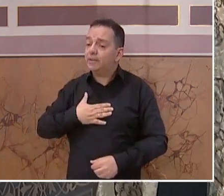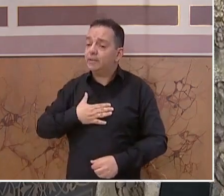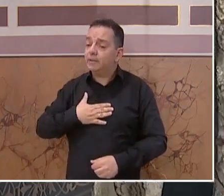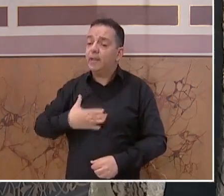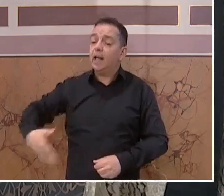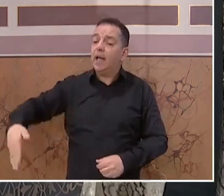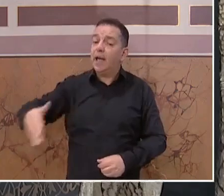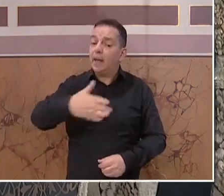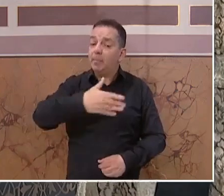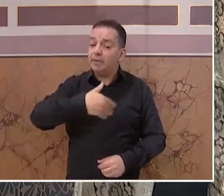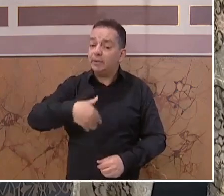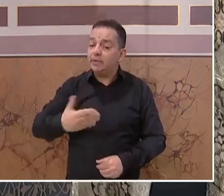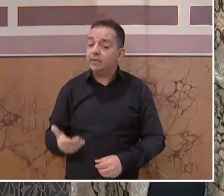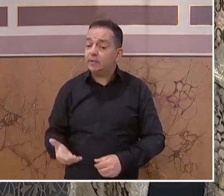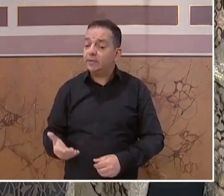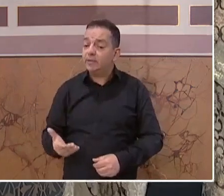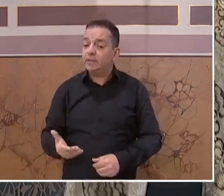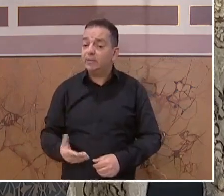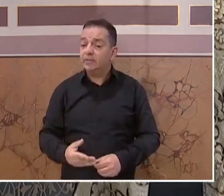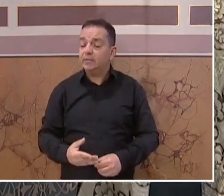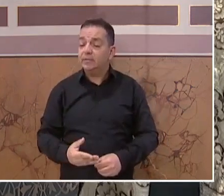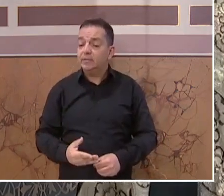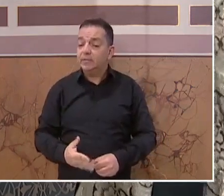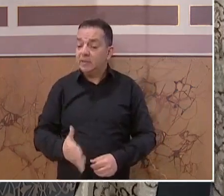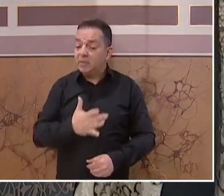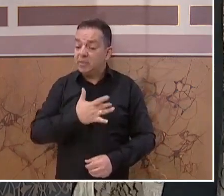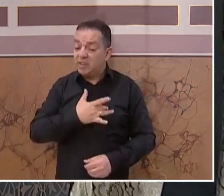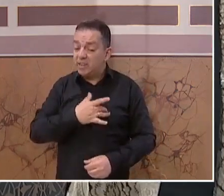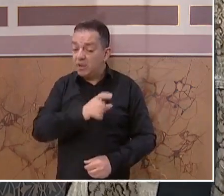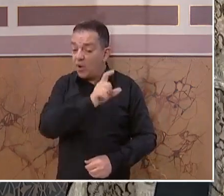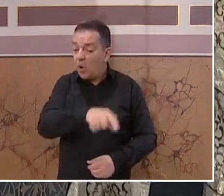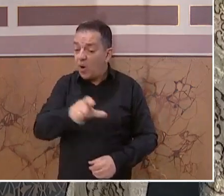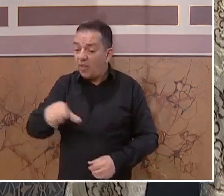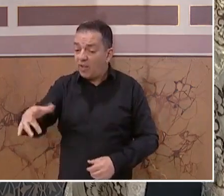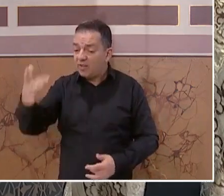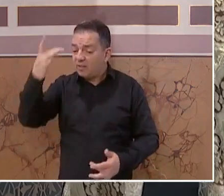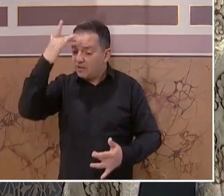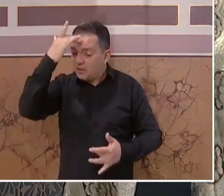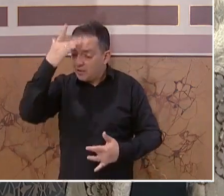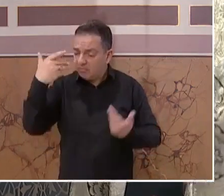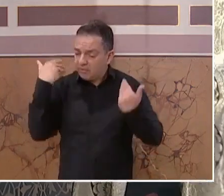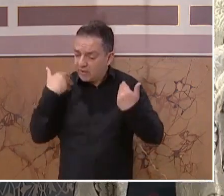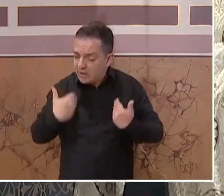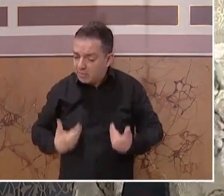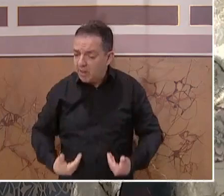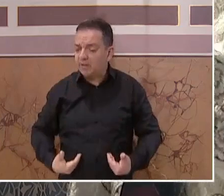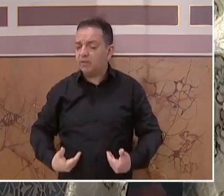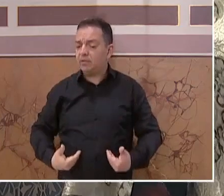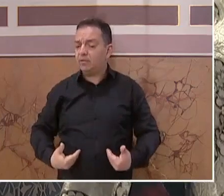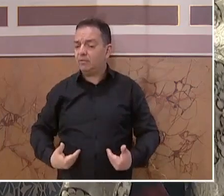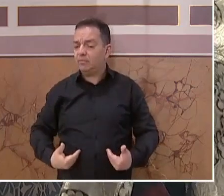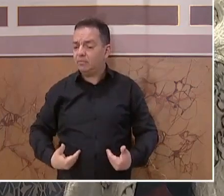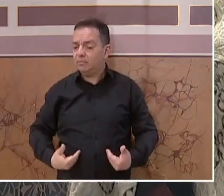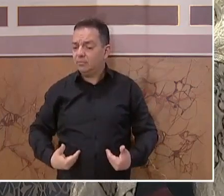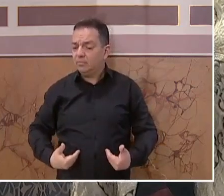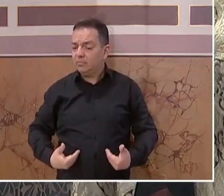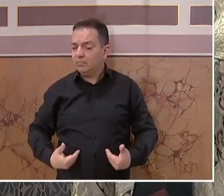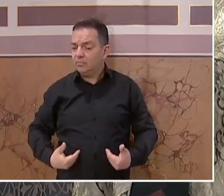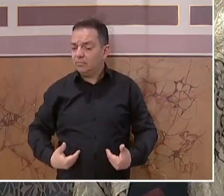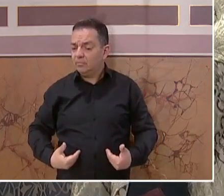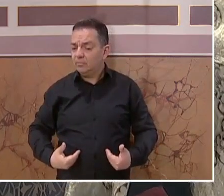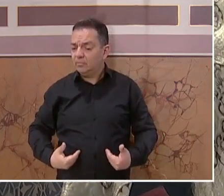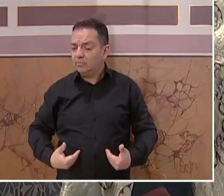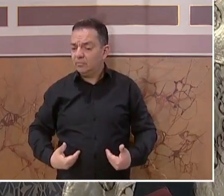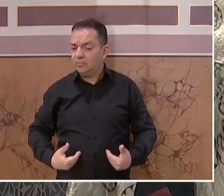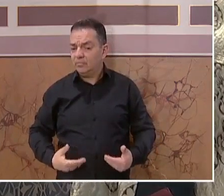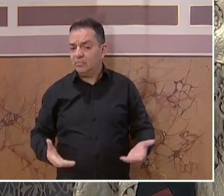να εικονίζεται στην ψυχή, την συνείδηση, την ύπαρξή μας, η μορφή,